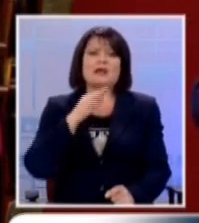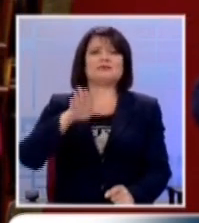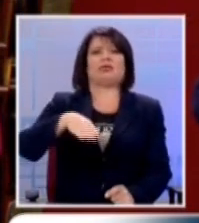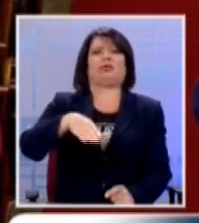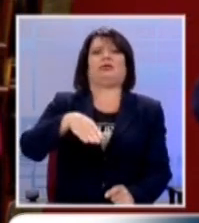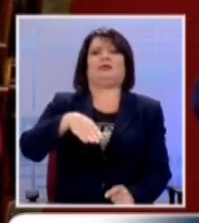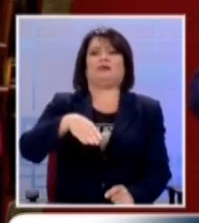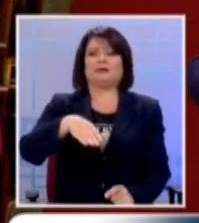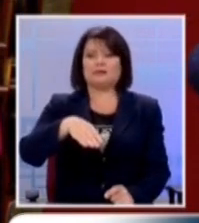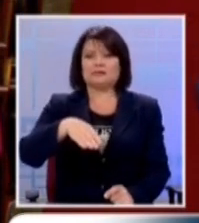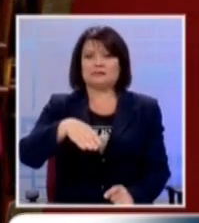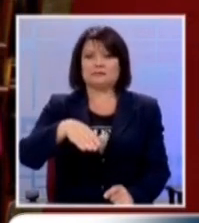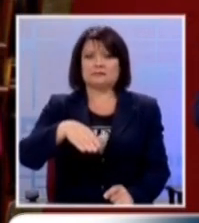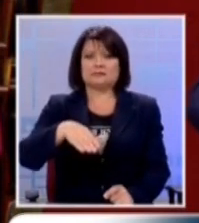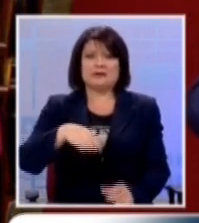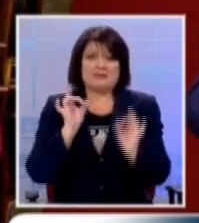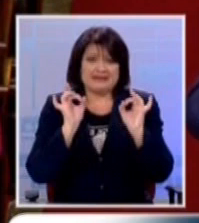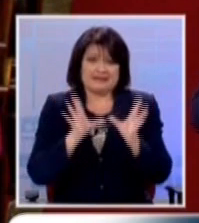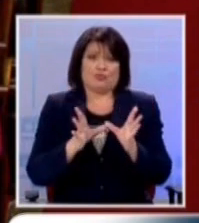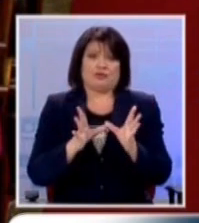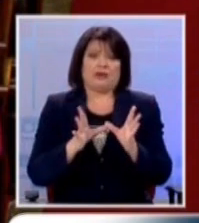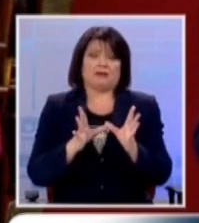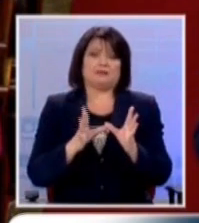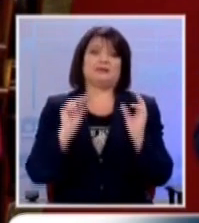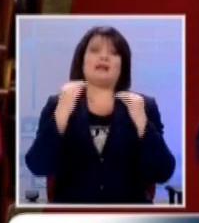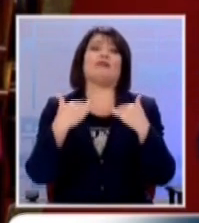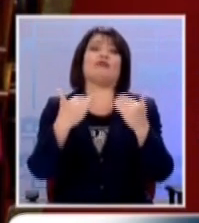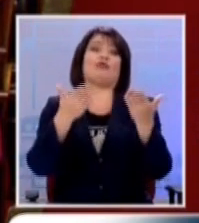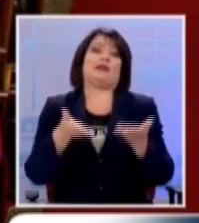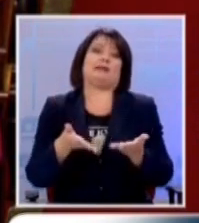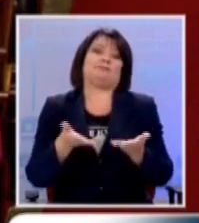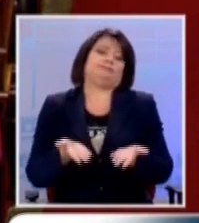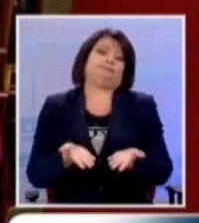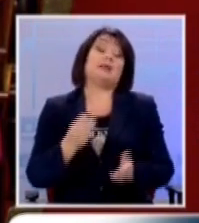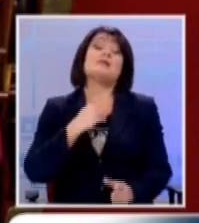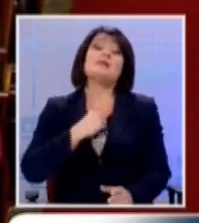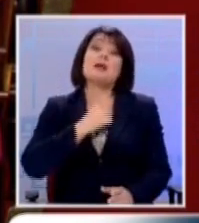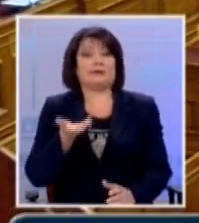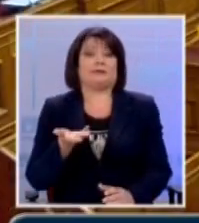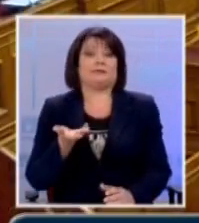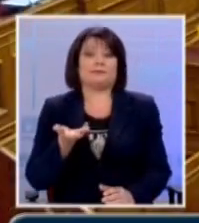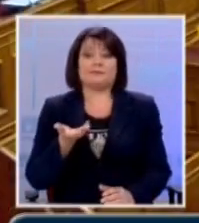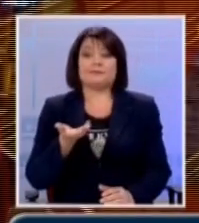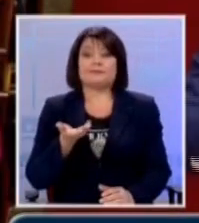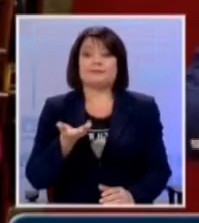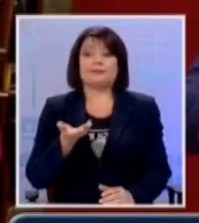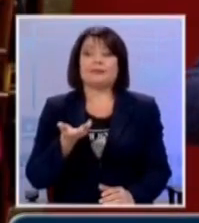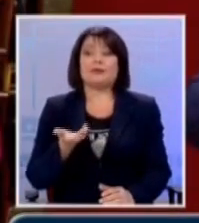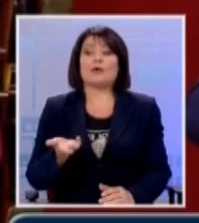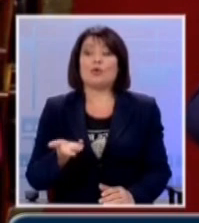υποβαθμίζει και εκμηδενίζει, θα έλεγα, το ρόλο της Βουλής. Λυπάμαι επίσης να πω